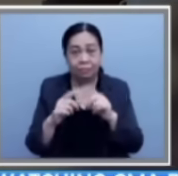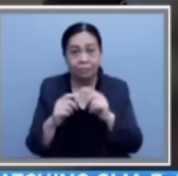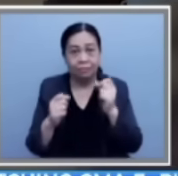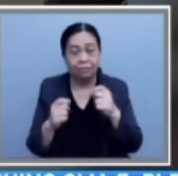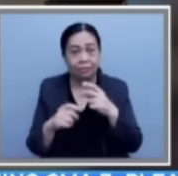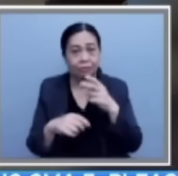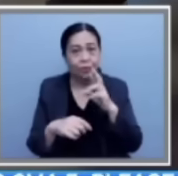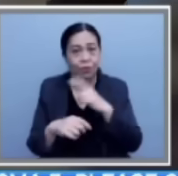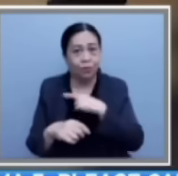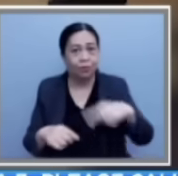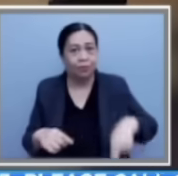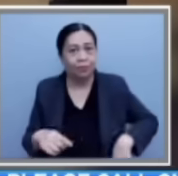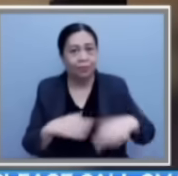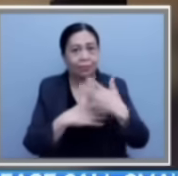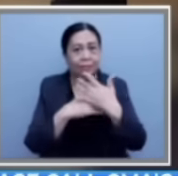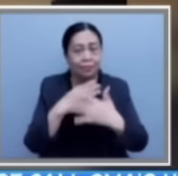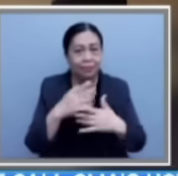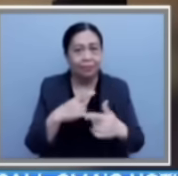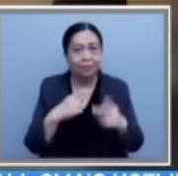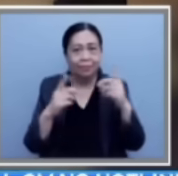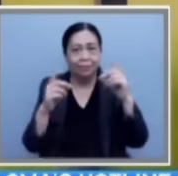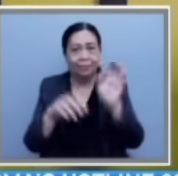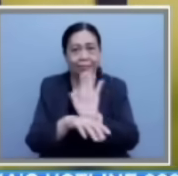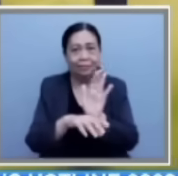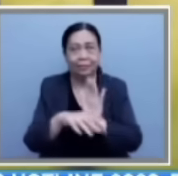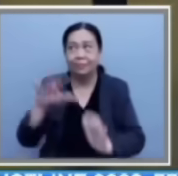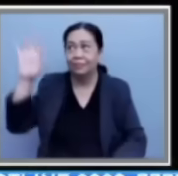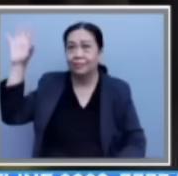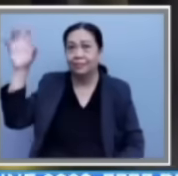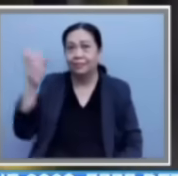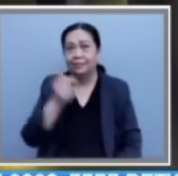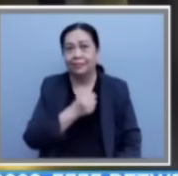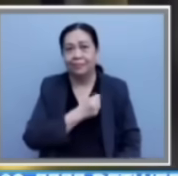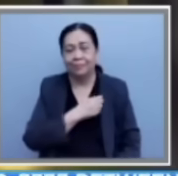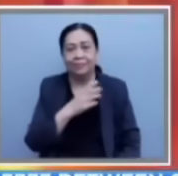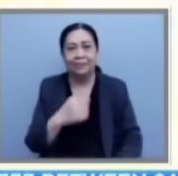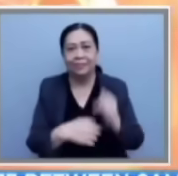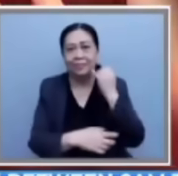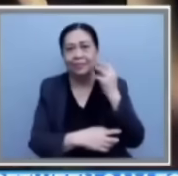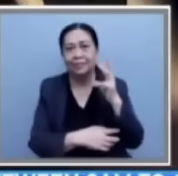blood at Abot kamay na pangarap with doc Analyn aka Jillian